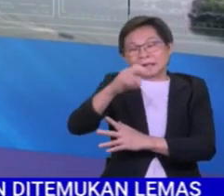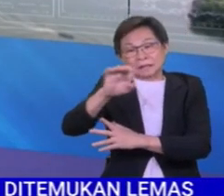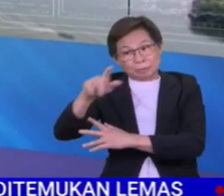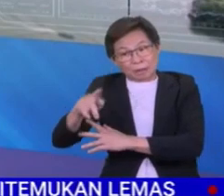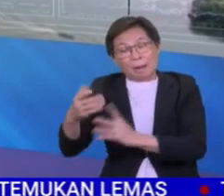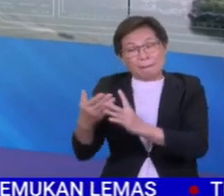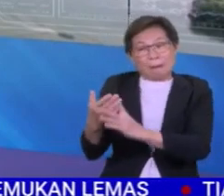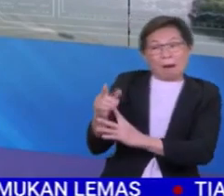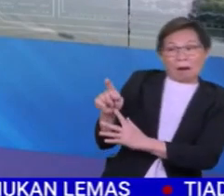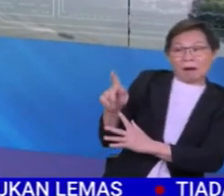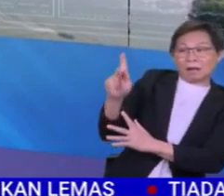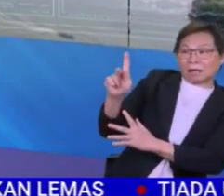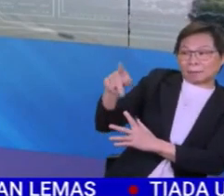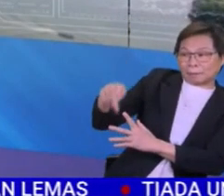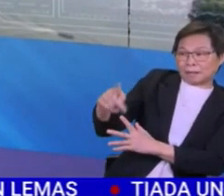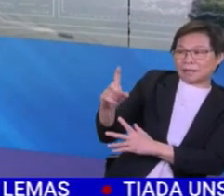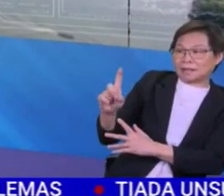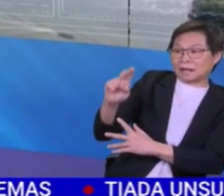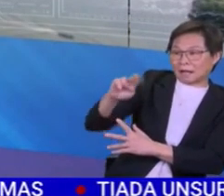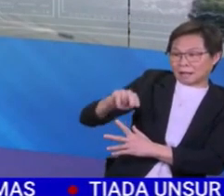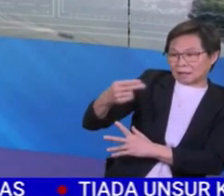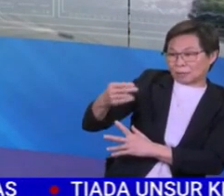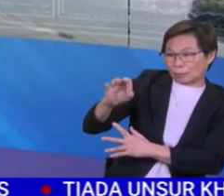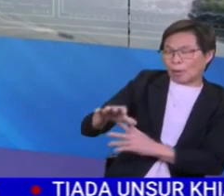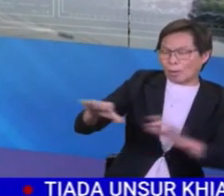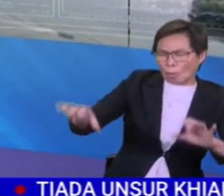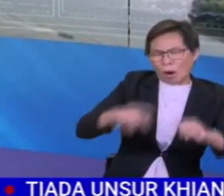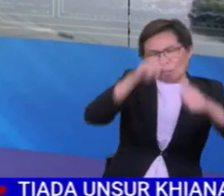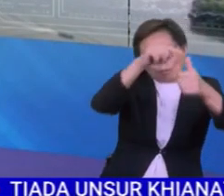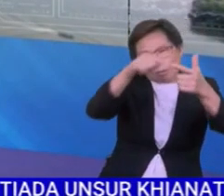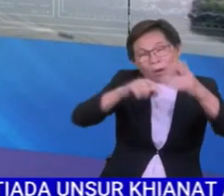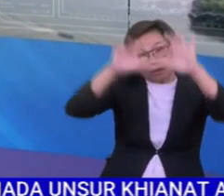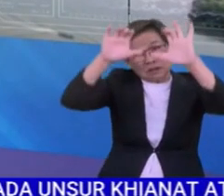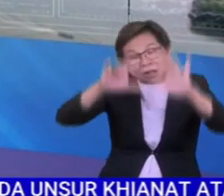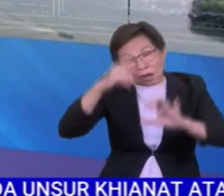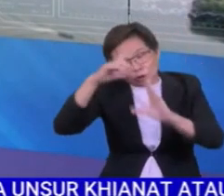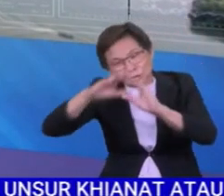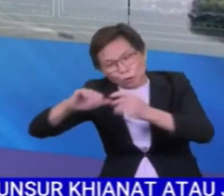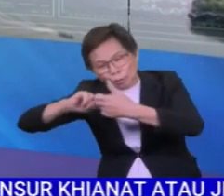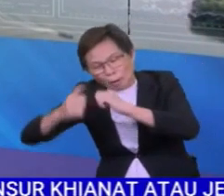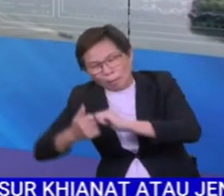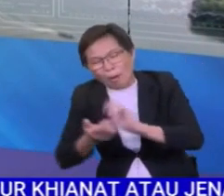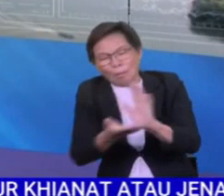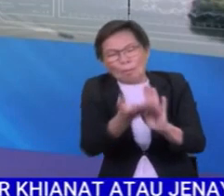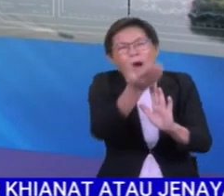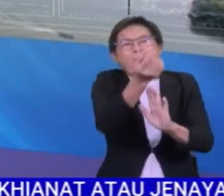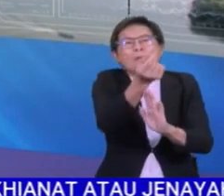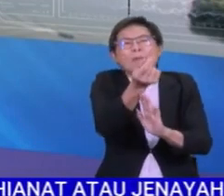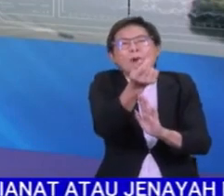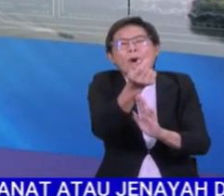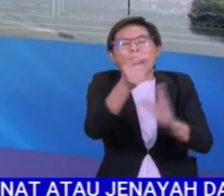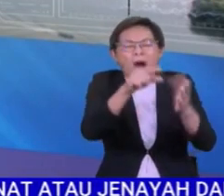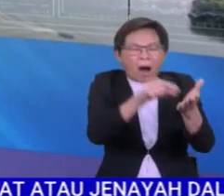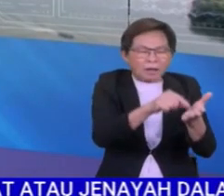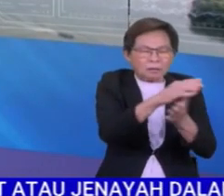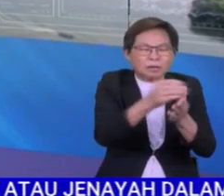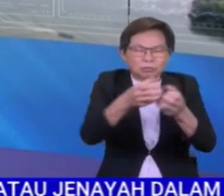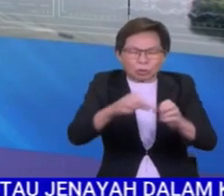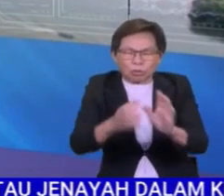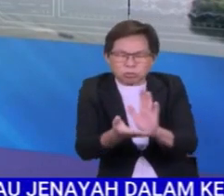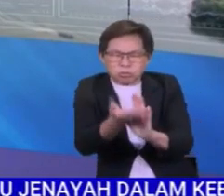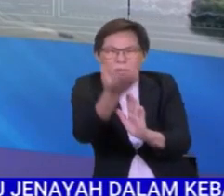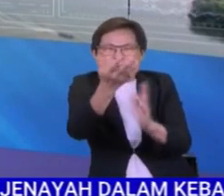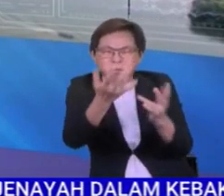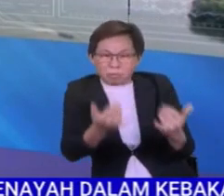pengguna kpdpilber pendekatan menangani isu kenaikan ayam dan tel meningkat ketika